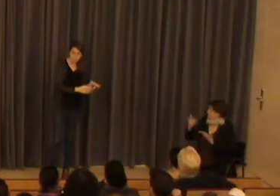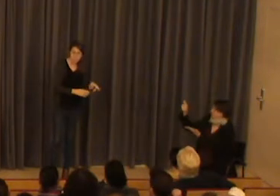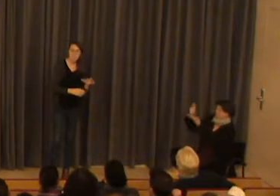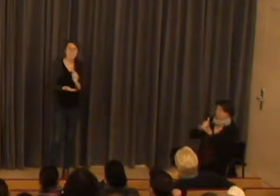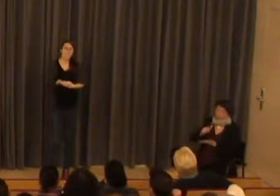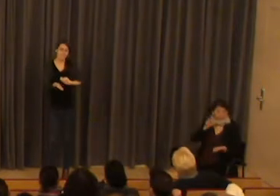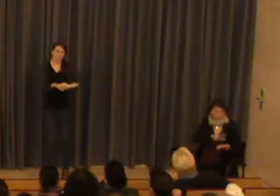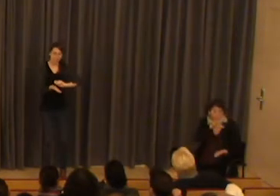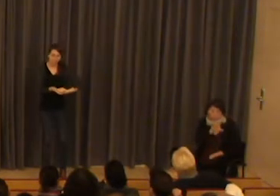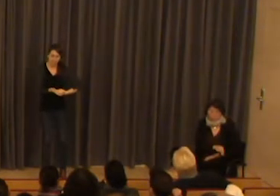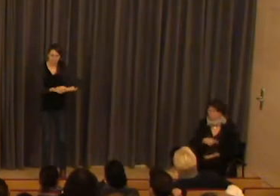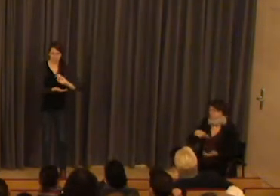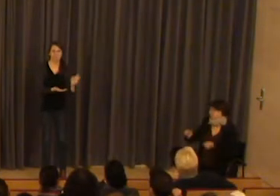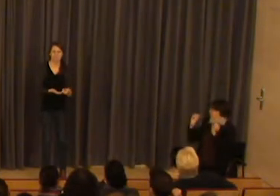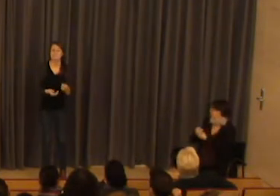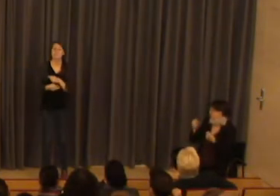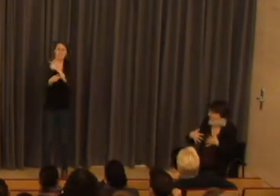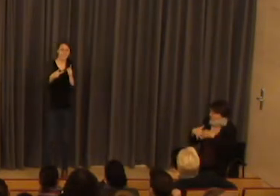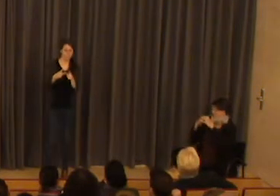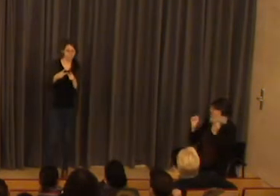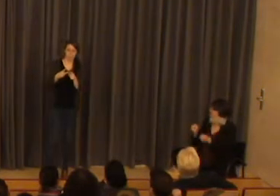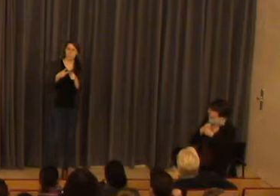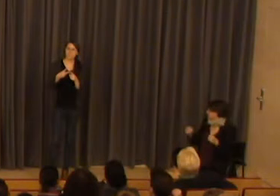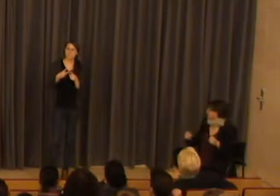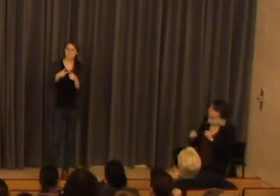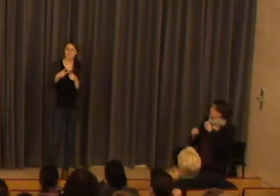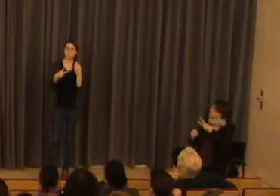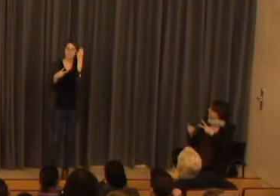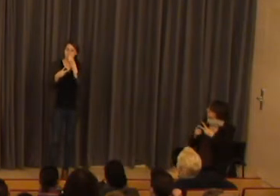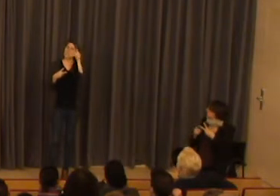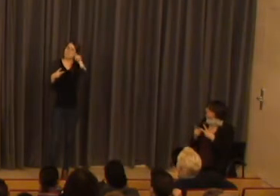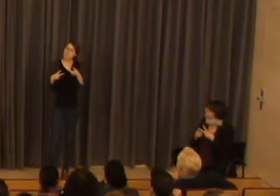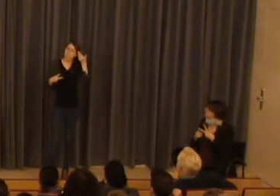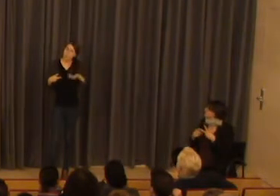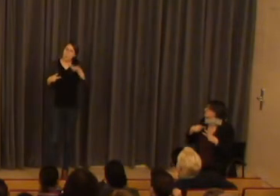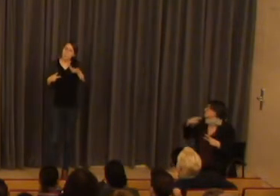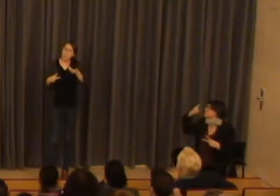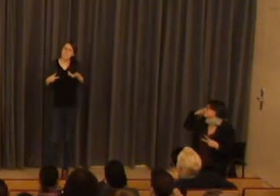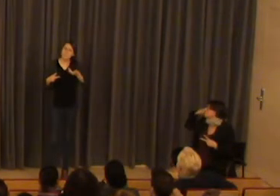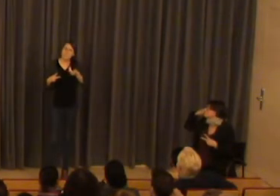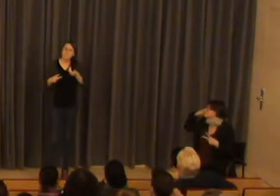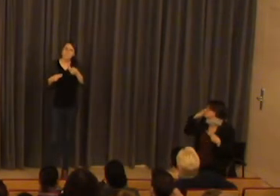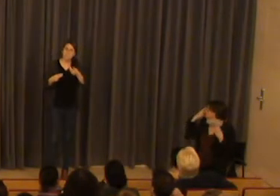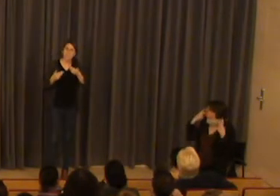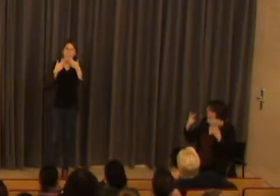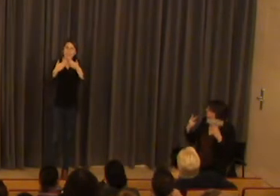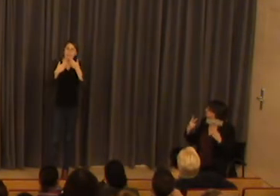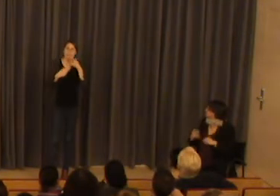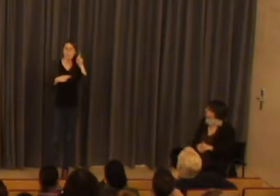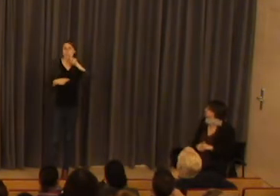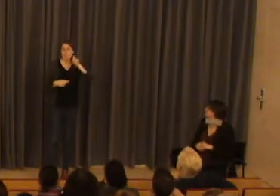secretaria. En segon lloc, crec que també és de justícia agrair la feina que han fet els